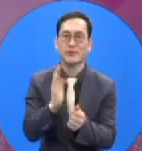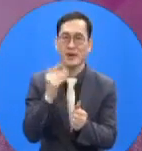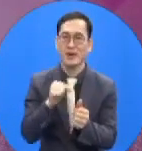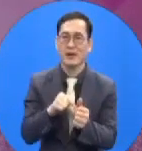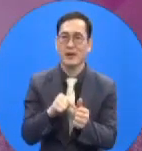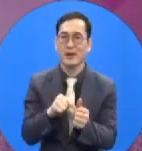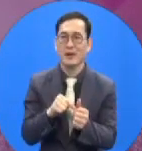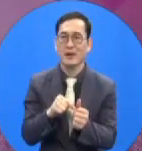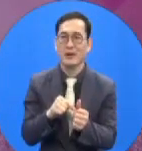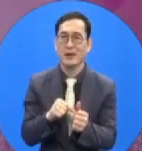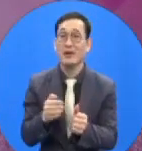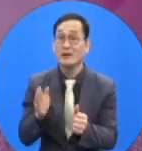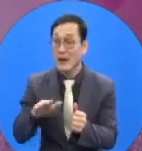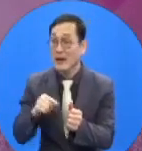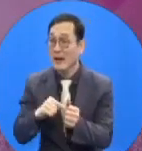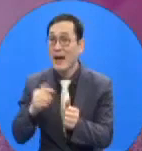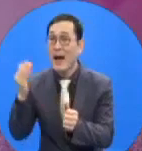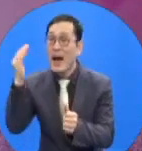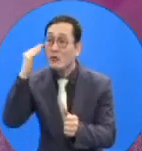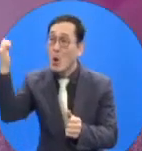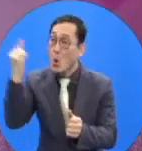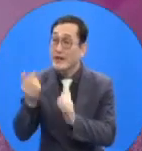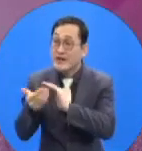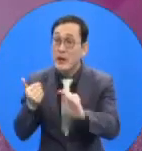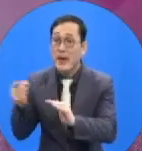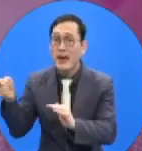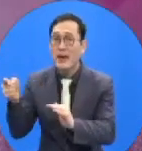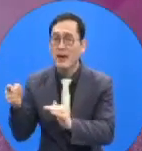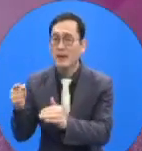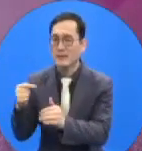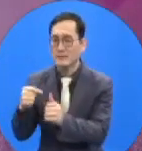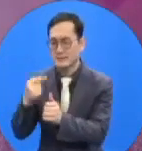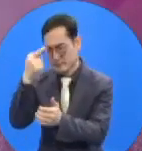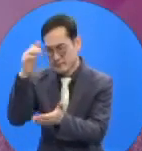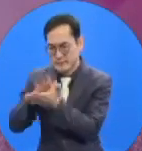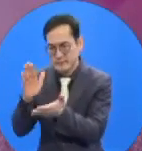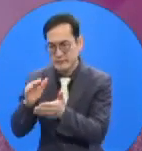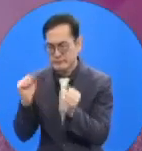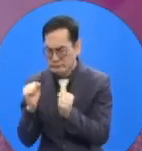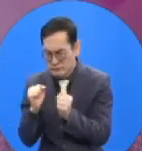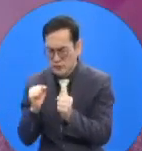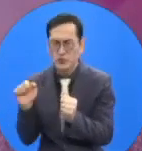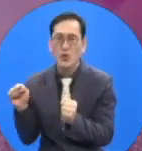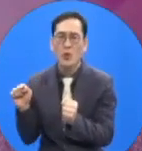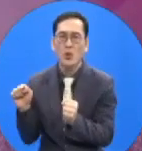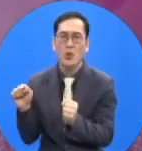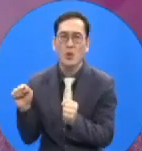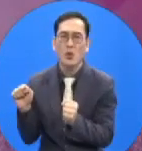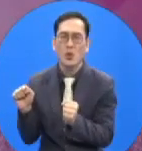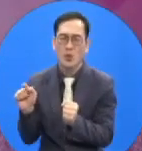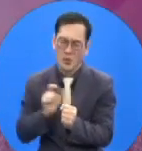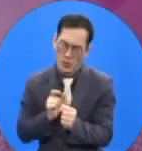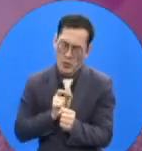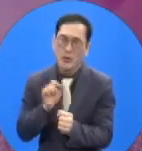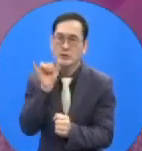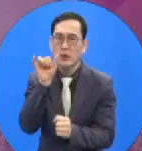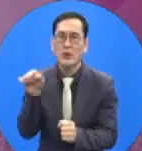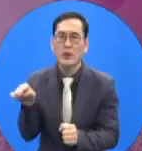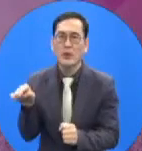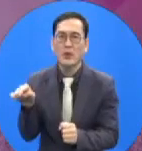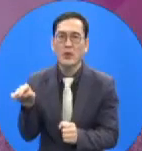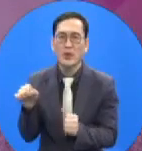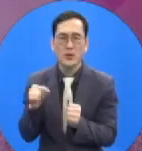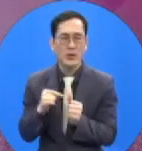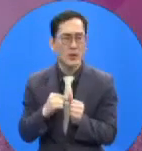유학생은 미국에서 한국에 들어오기 직전에 의심 증상이 있었다고 합니다. 오한, 다리열, 뭐 이런 증상이 있었다고 해요. 그런데 이